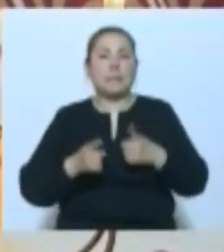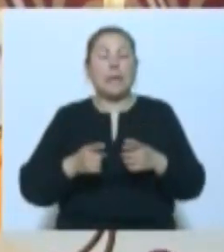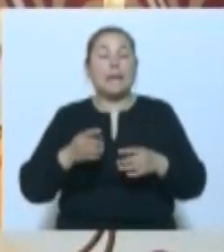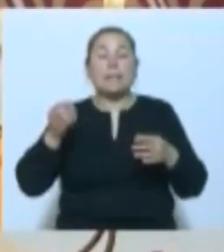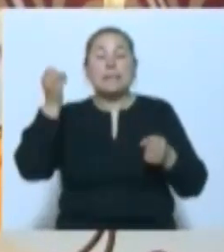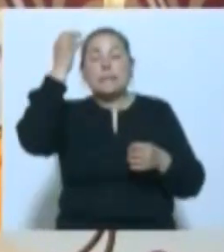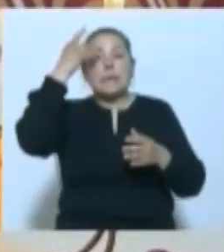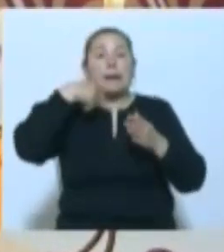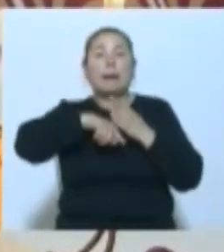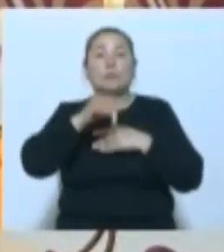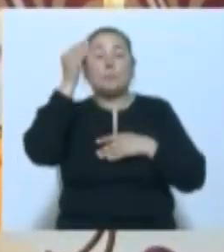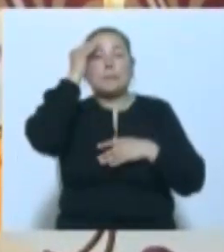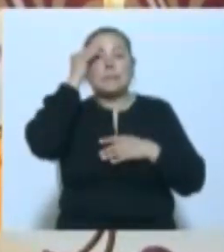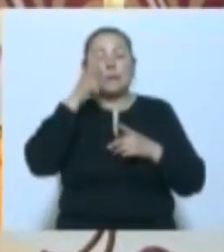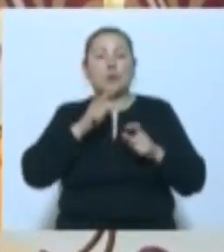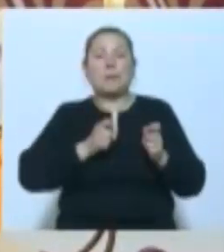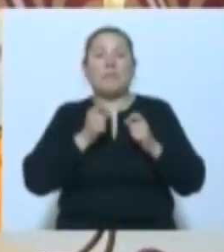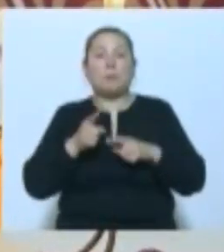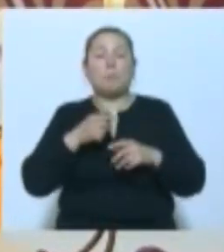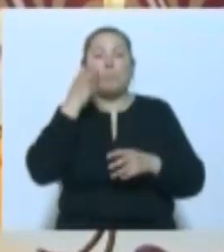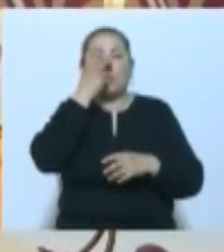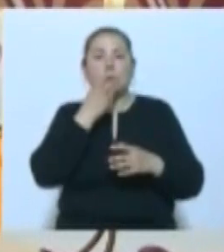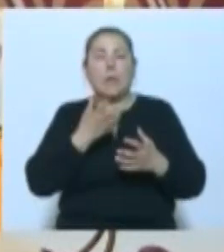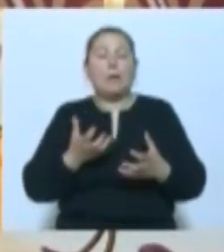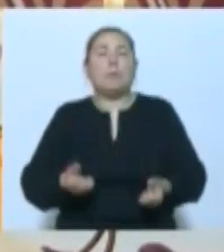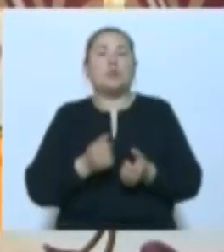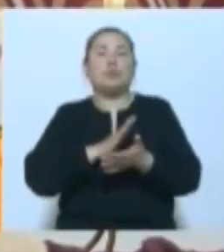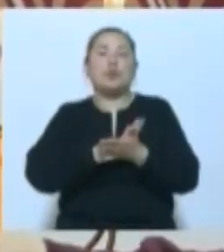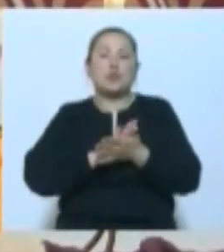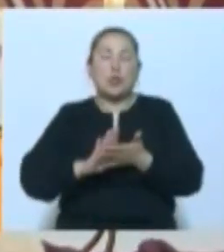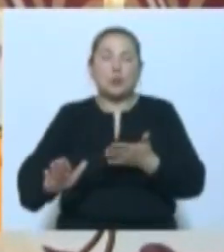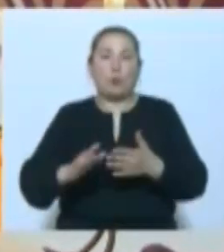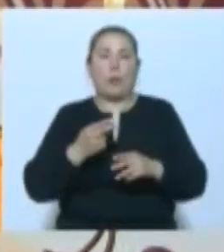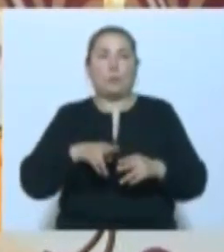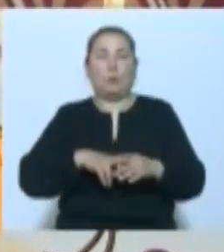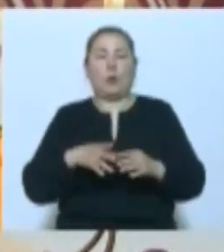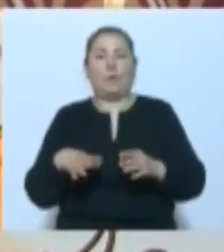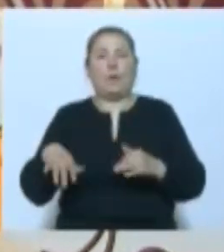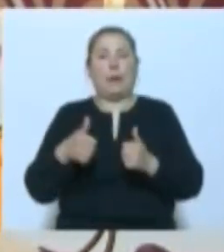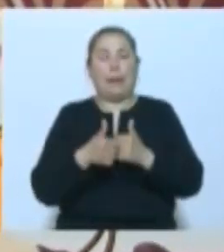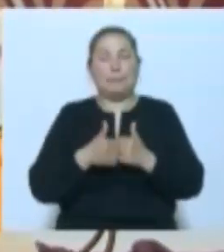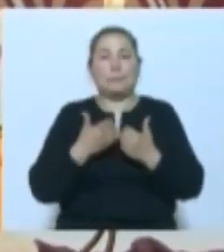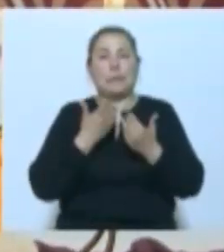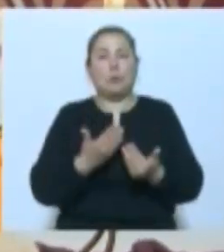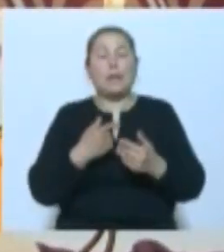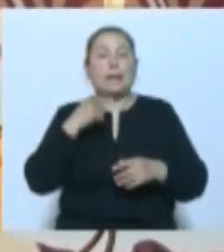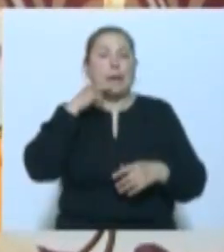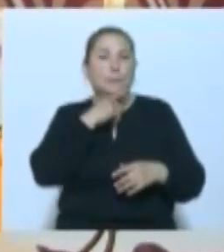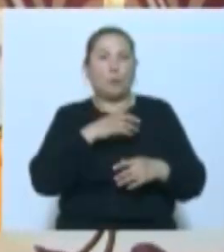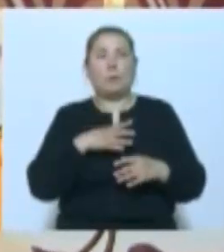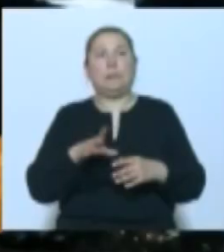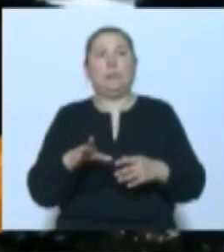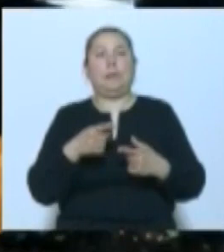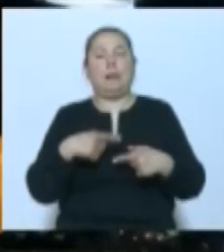идея которую мы хотим донести до детей не выбрасывать мусор поддерживать чистоту в среде которая окружает тебя а также экономить различные источники